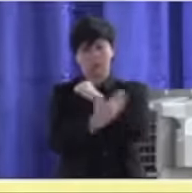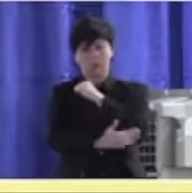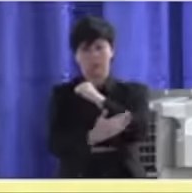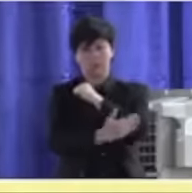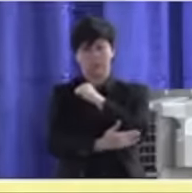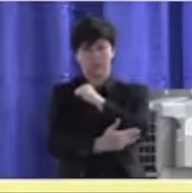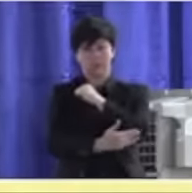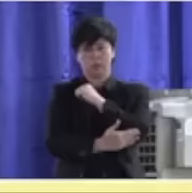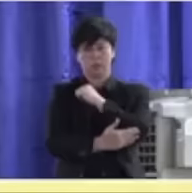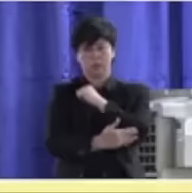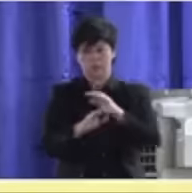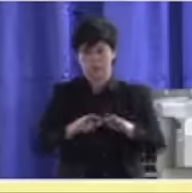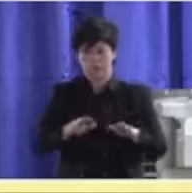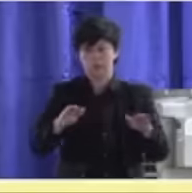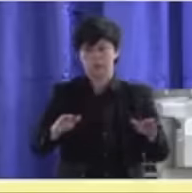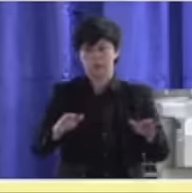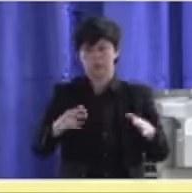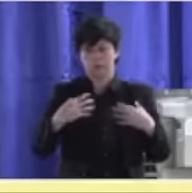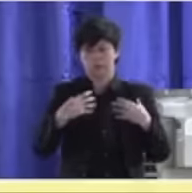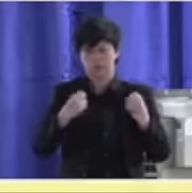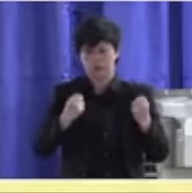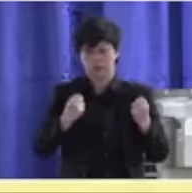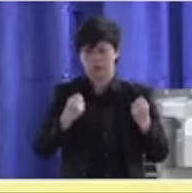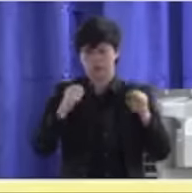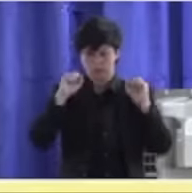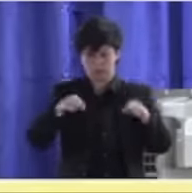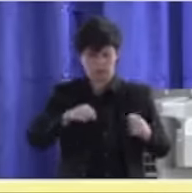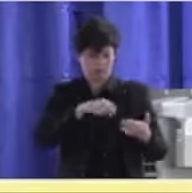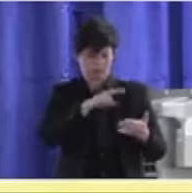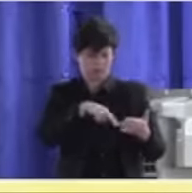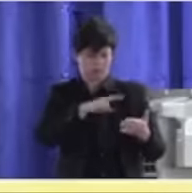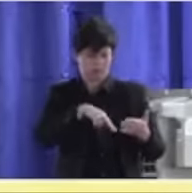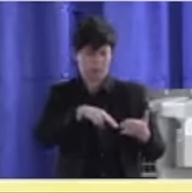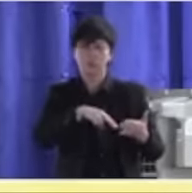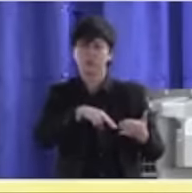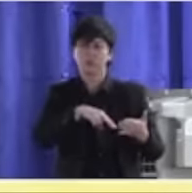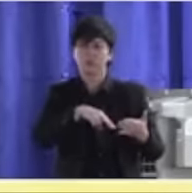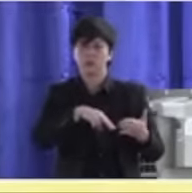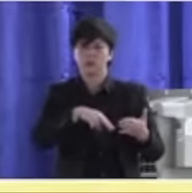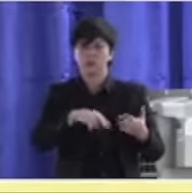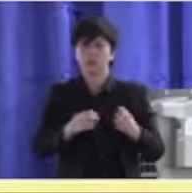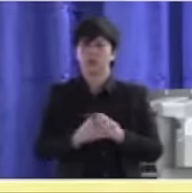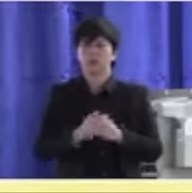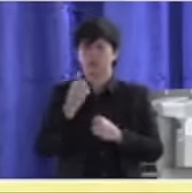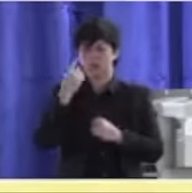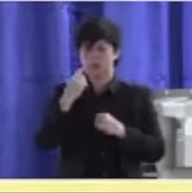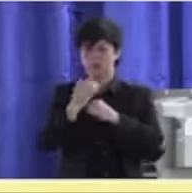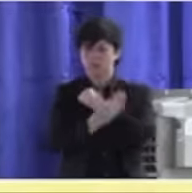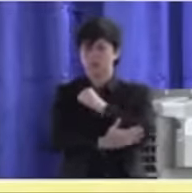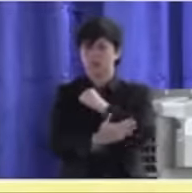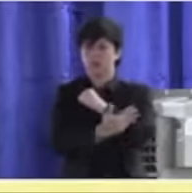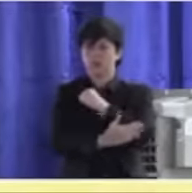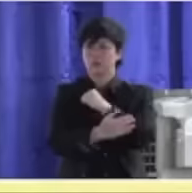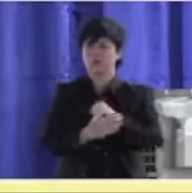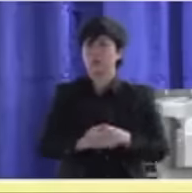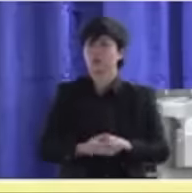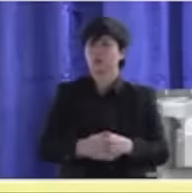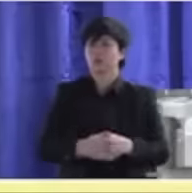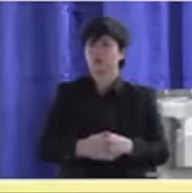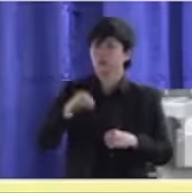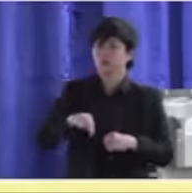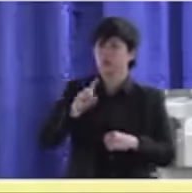matatag, marunong magbasa, at makabansa. Kaya kailangan natin ng isang araw kung